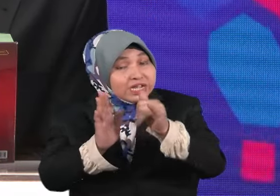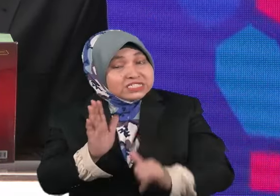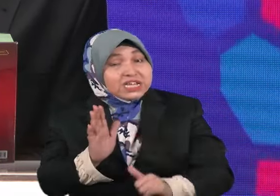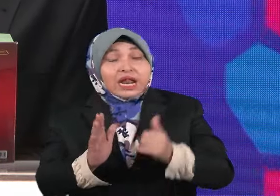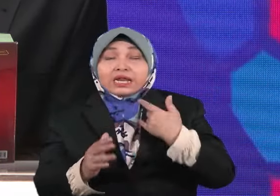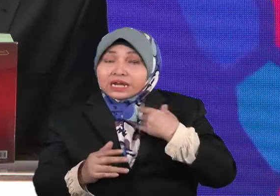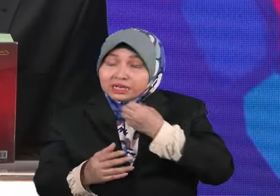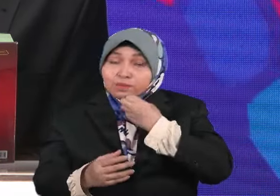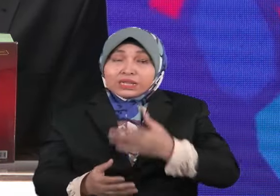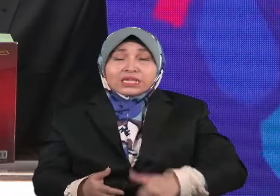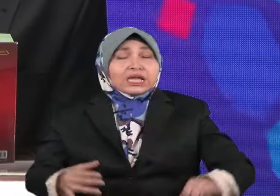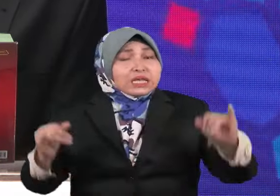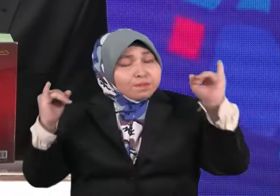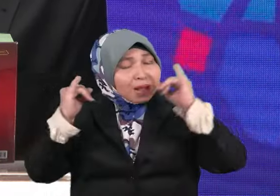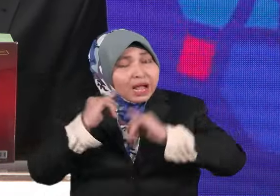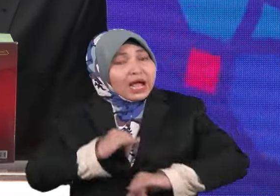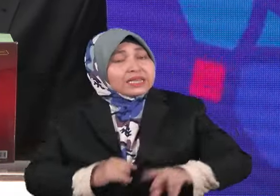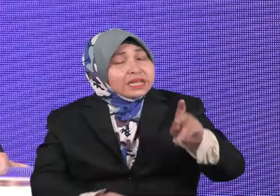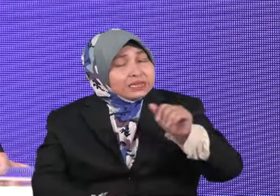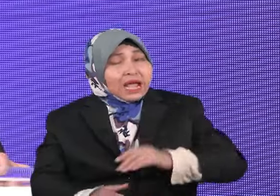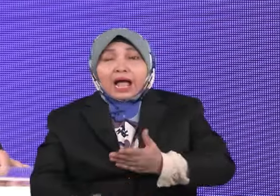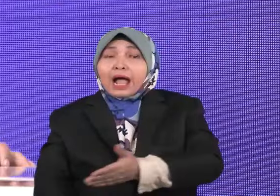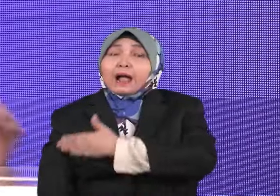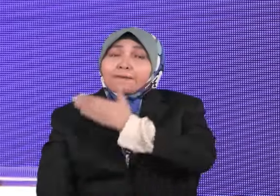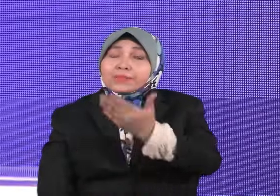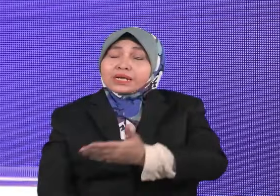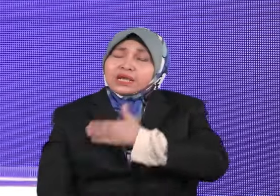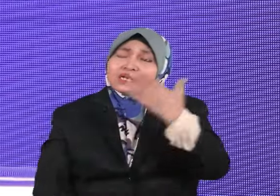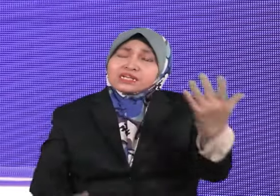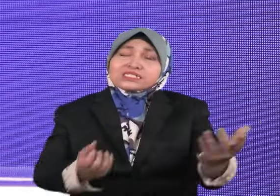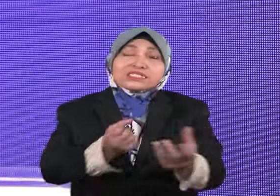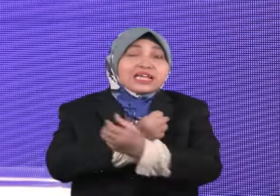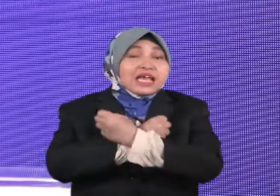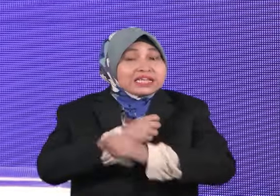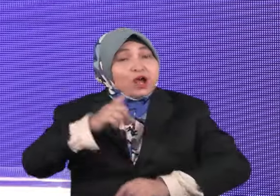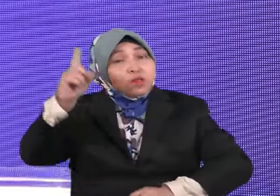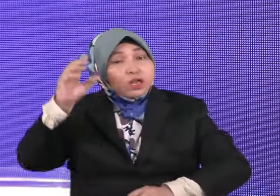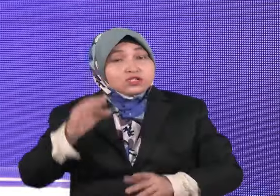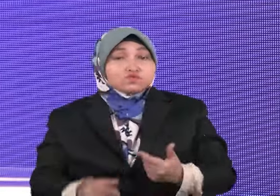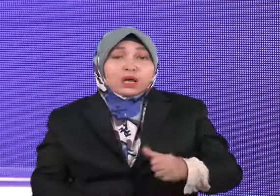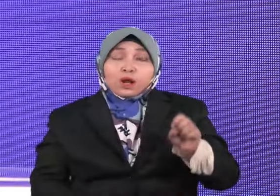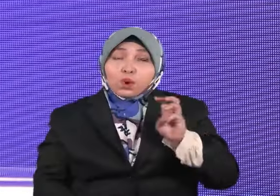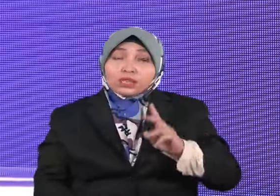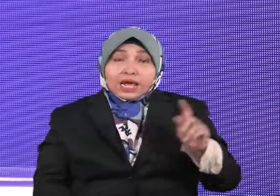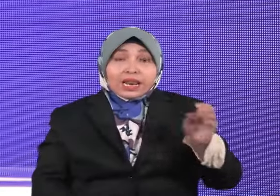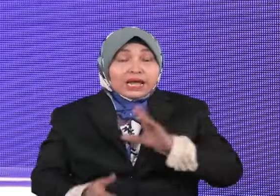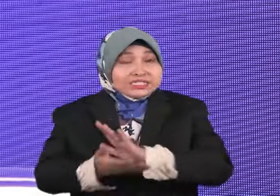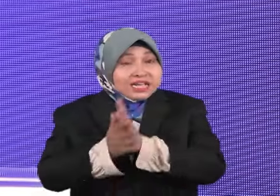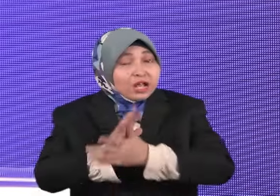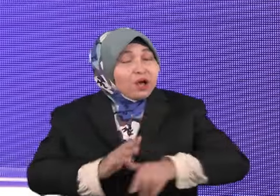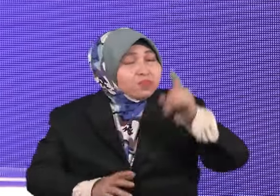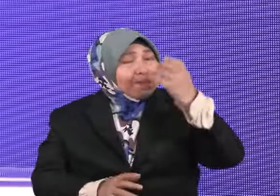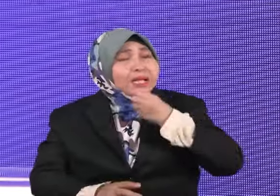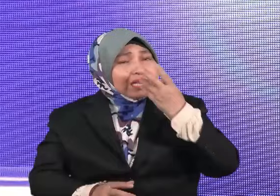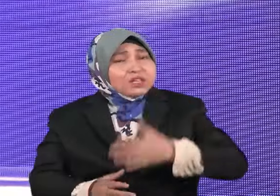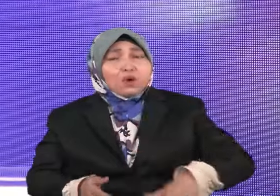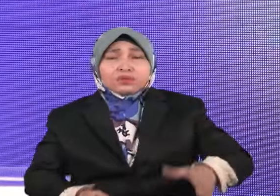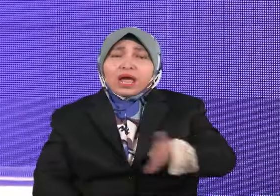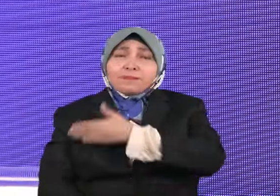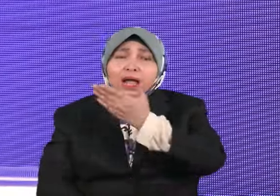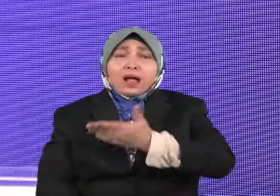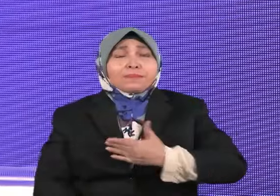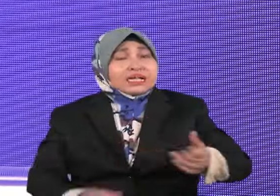Tapi ibadi ini maksudnya adalah hamba yang disayangi Allah Subhanahu Wa Ta'ala. Jadi Allah menyatakan wa idza sa'alaka ibadi, hamba-hamba kesayanganku